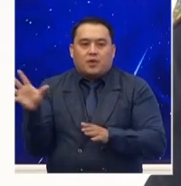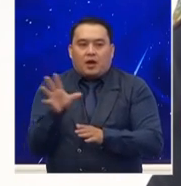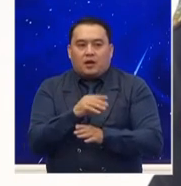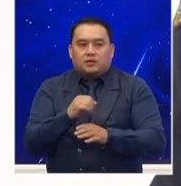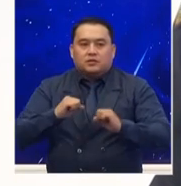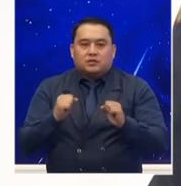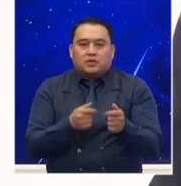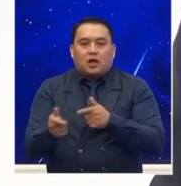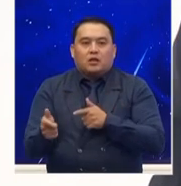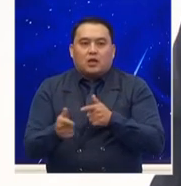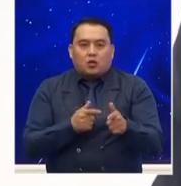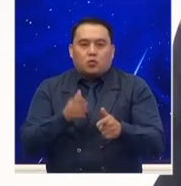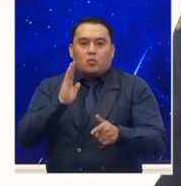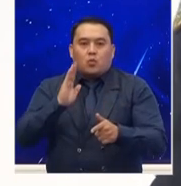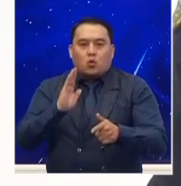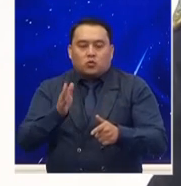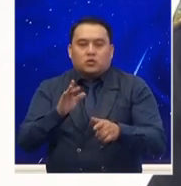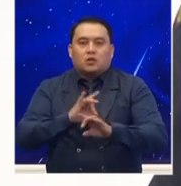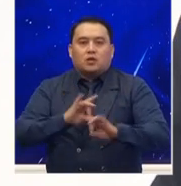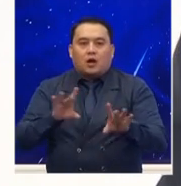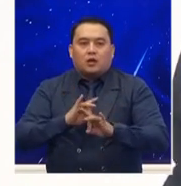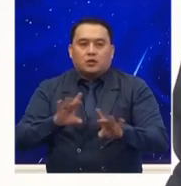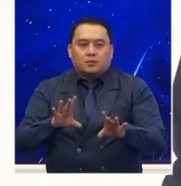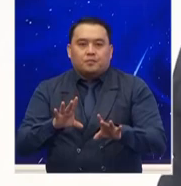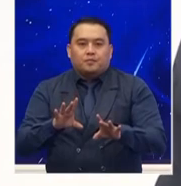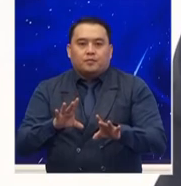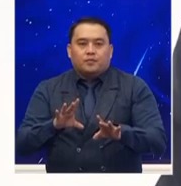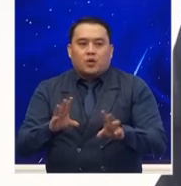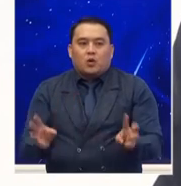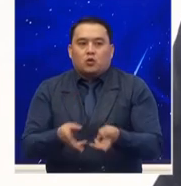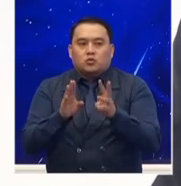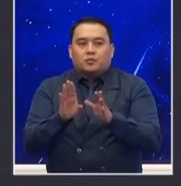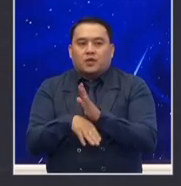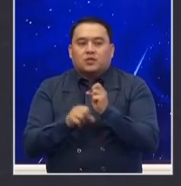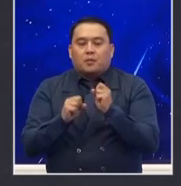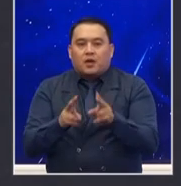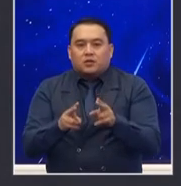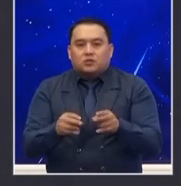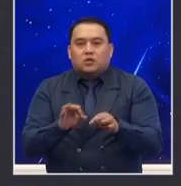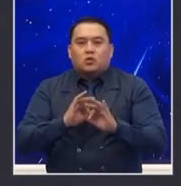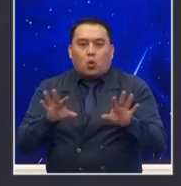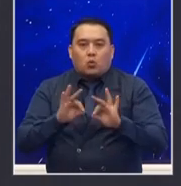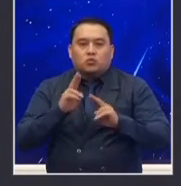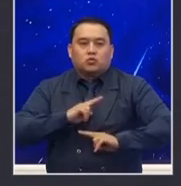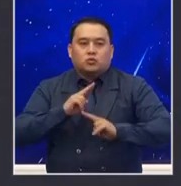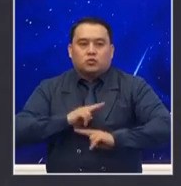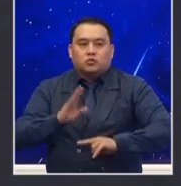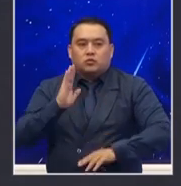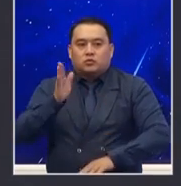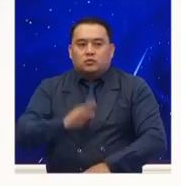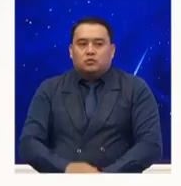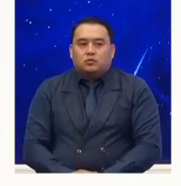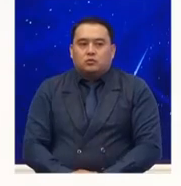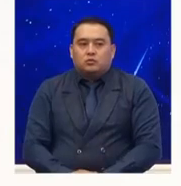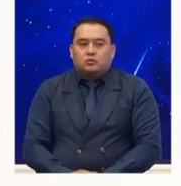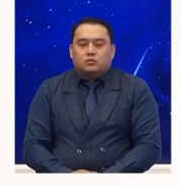қысқа тұйықталу болса, оларға нұсқаулықтар айтылып, өрт қауіпсіздік ережелері бойынша түсініктер жұмыстар жүргізілді.